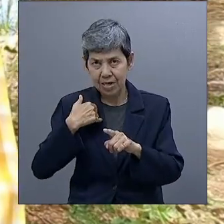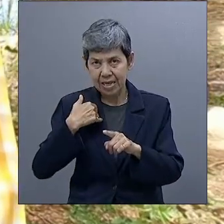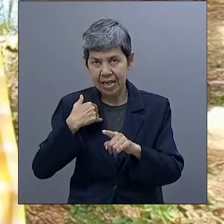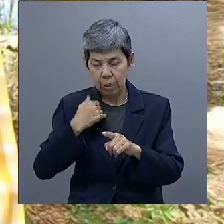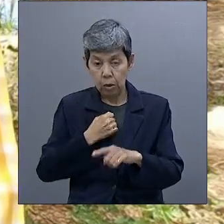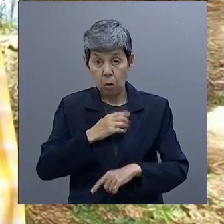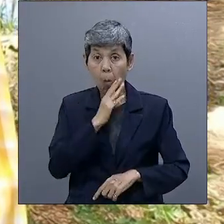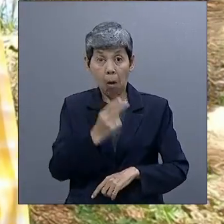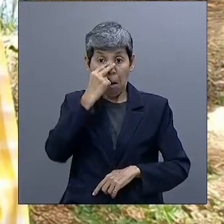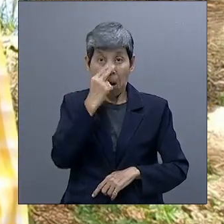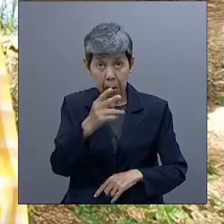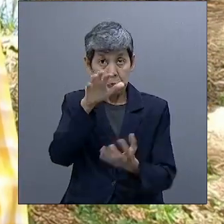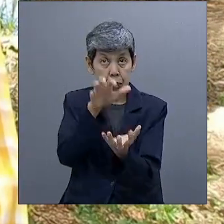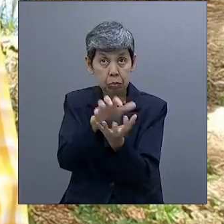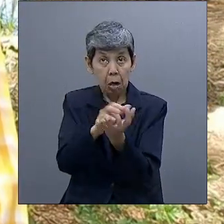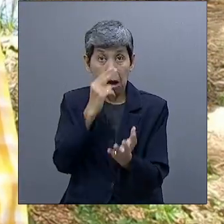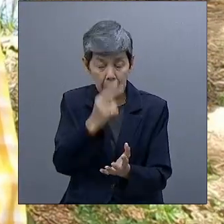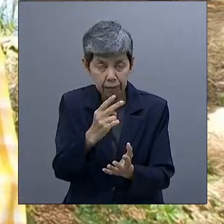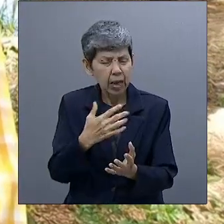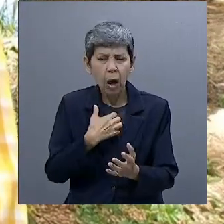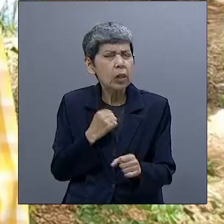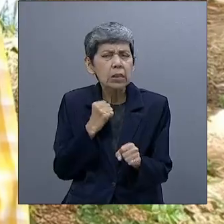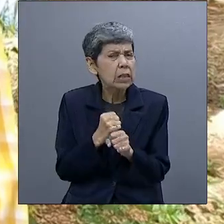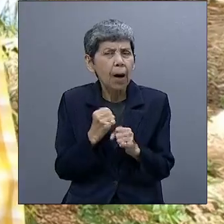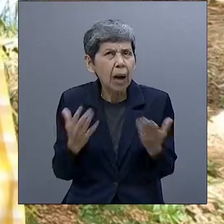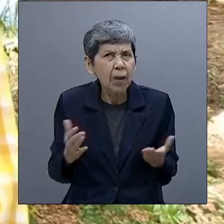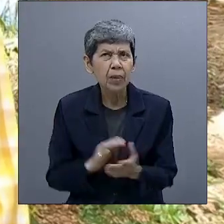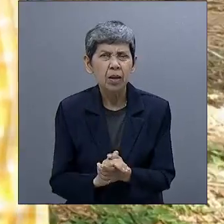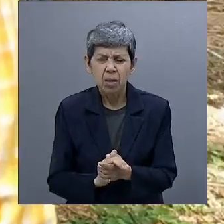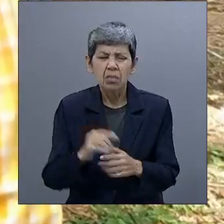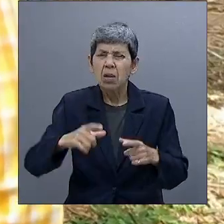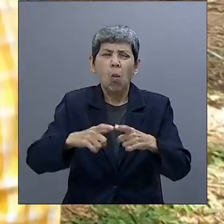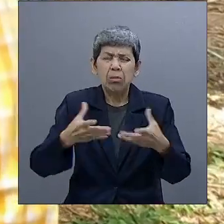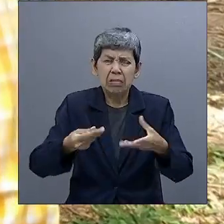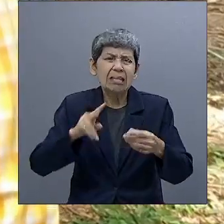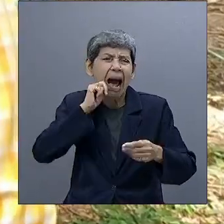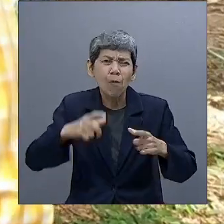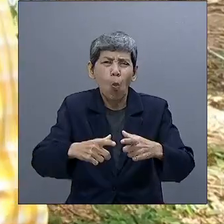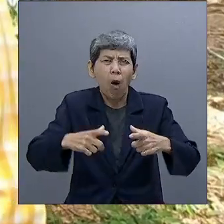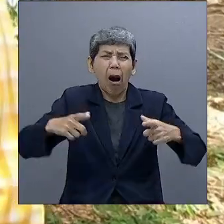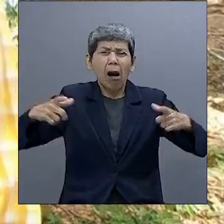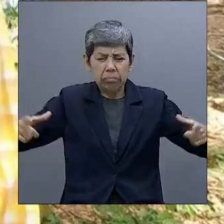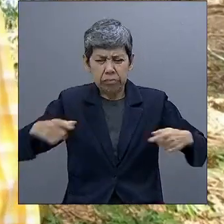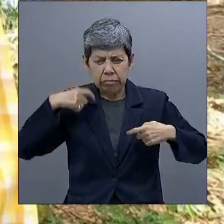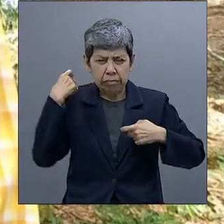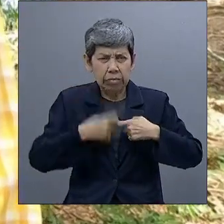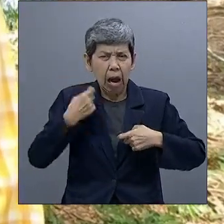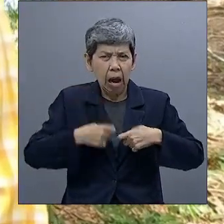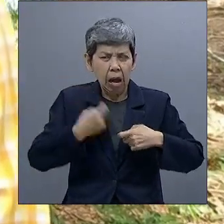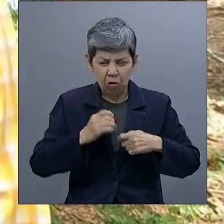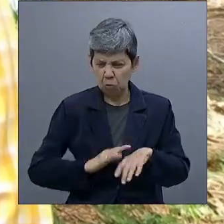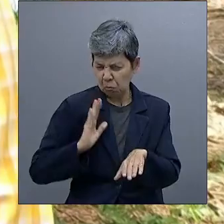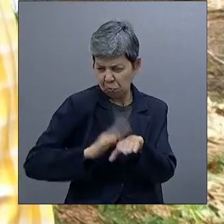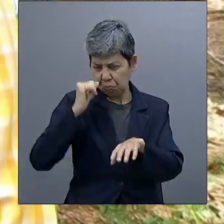พบจริงๆอย่างเงี้ยเราจะดำเนินการยังไงมันพื้นที่มันกว้างไงมันค่อนข้างยากเราก็ต้องให้มืออาชี